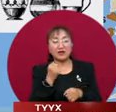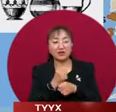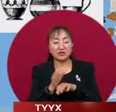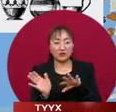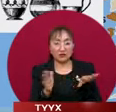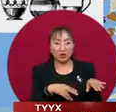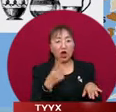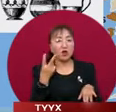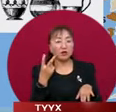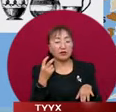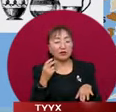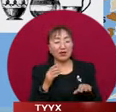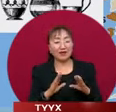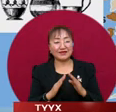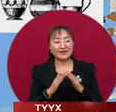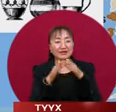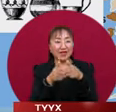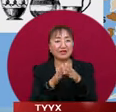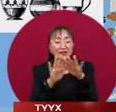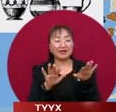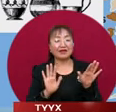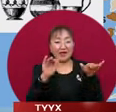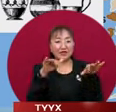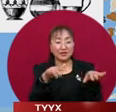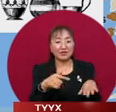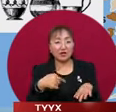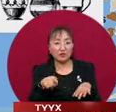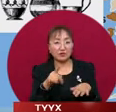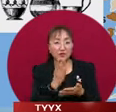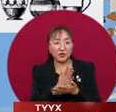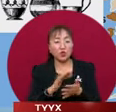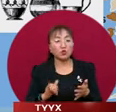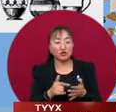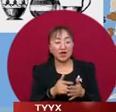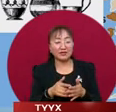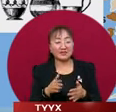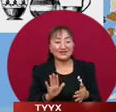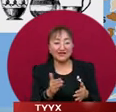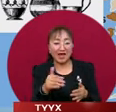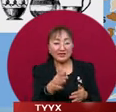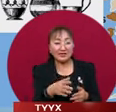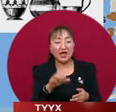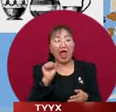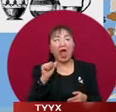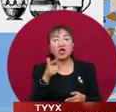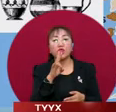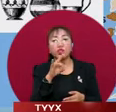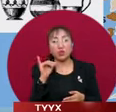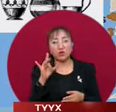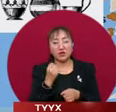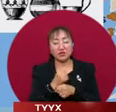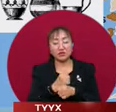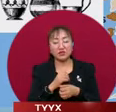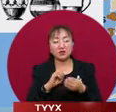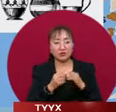хоёр улс маань хоёулаа далай тэнгист байдаг учраас загас агнуурын эрхэлдэг байсан байна. Аж ахуй эрхэлдэг байсан бах нэ. За харин